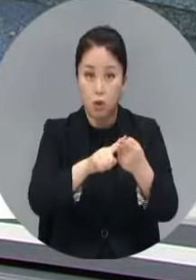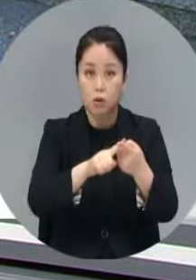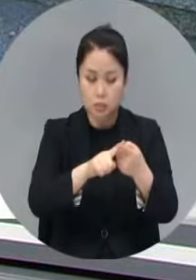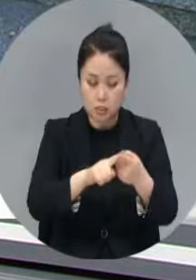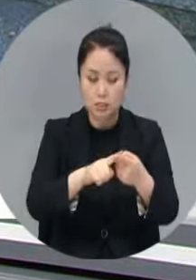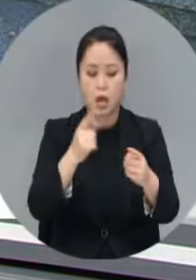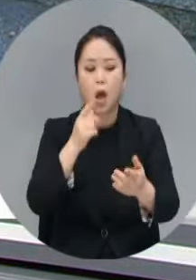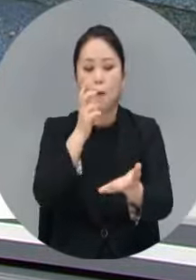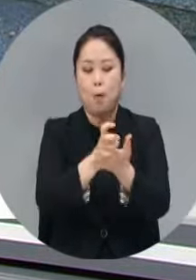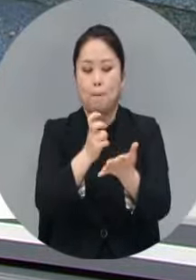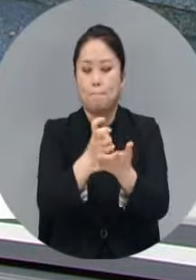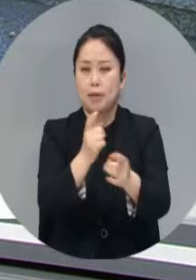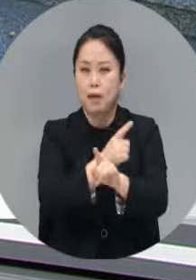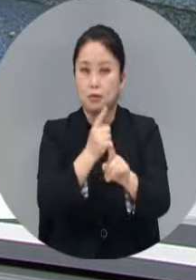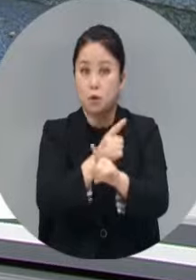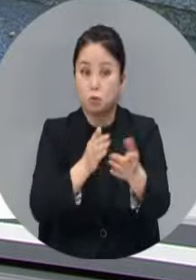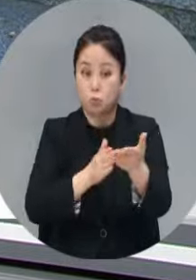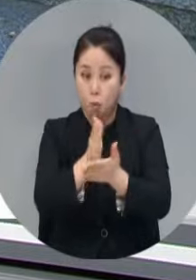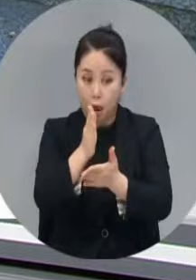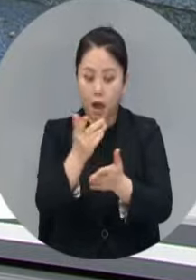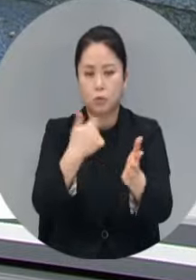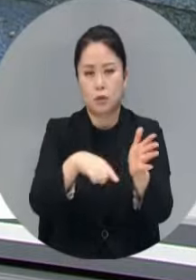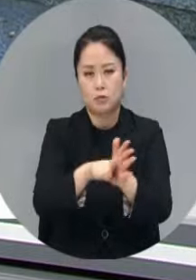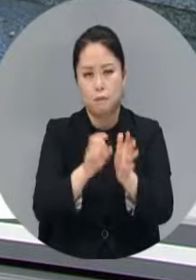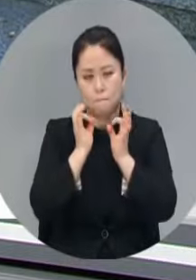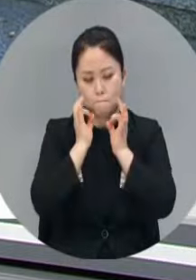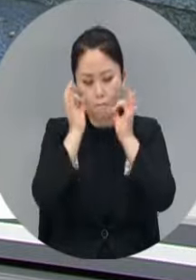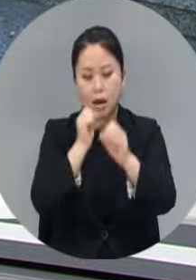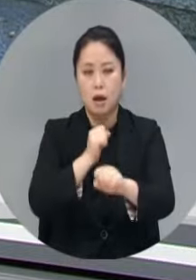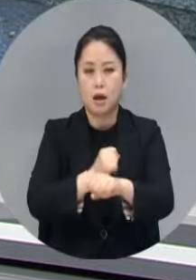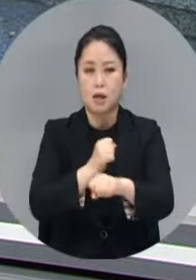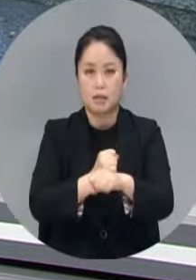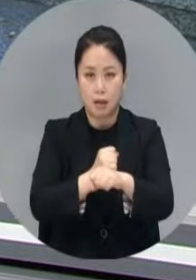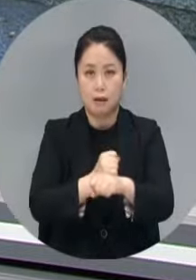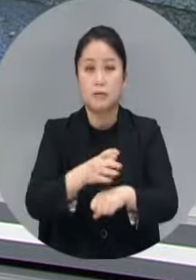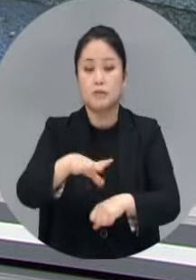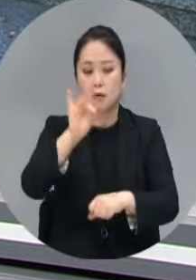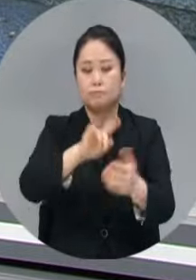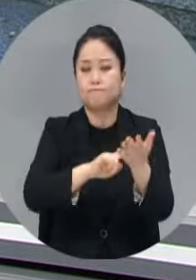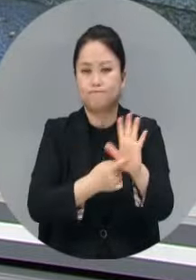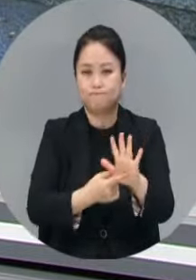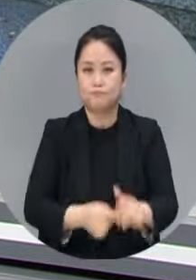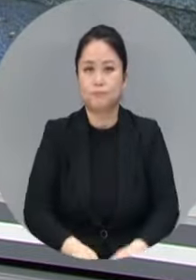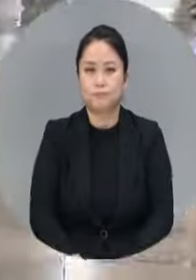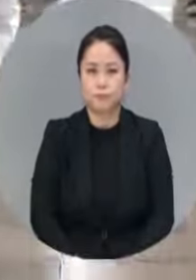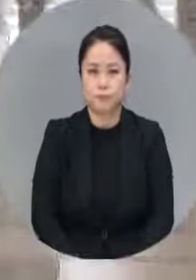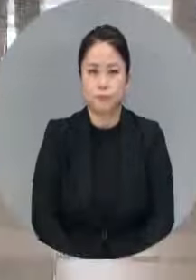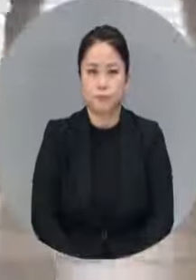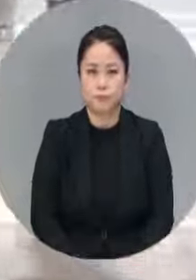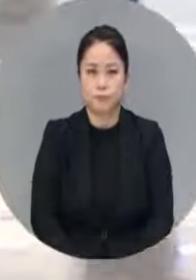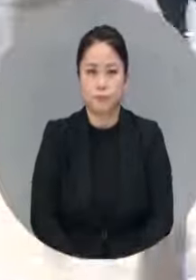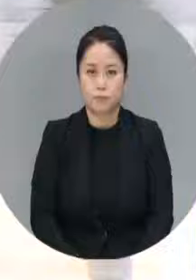힘을 쏟겠다는 공식 입장을 처음으로 밝혔습니다. 김윤아 기자입니다.